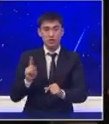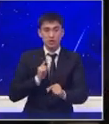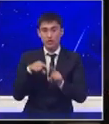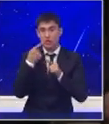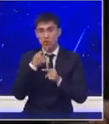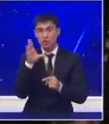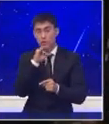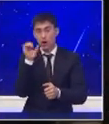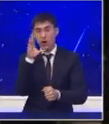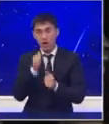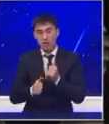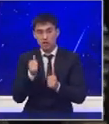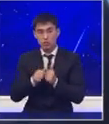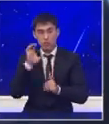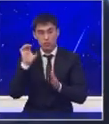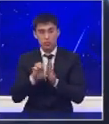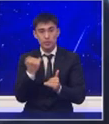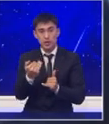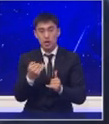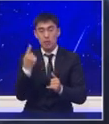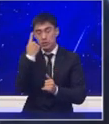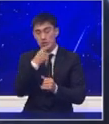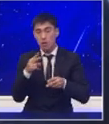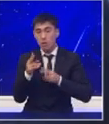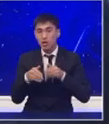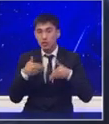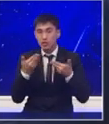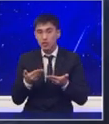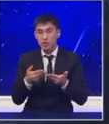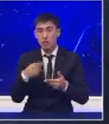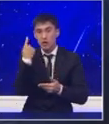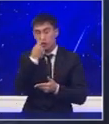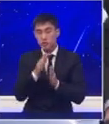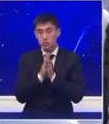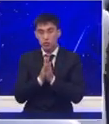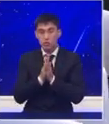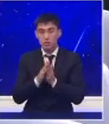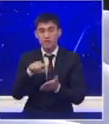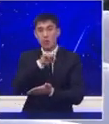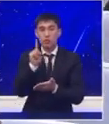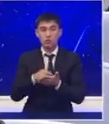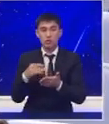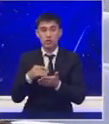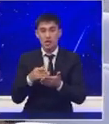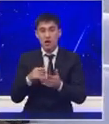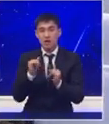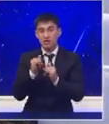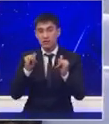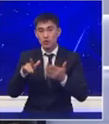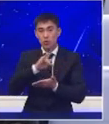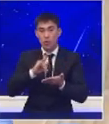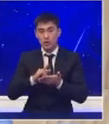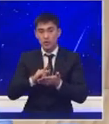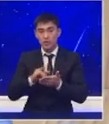высказаться смог каждый. В порой очень эмоциональных обращениях прозвучали и личные просьбы, и вопросы, касающиеся развития